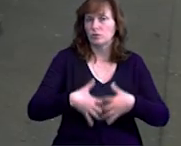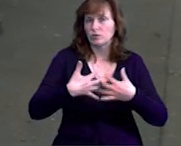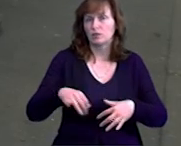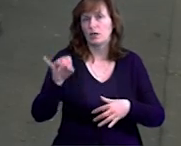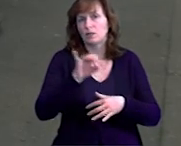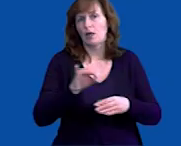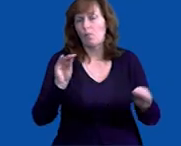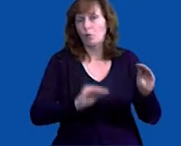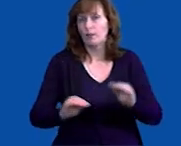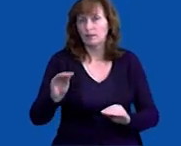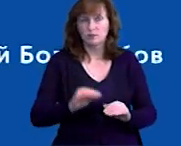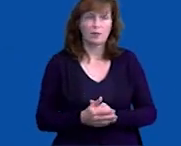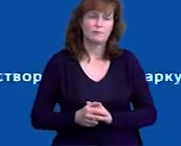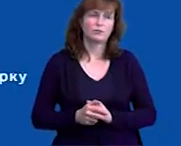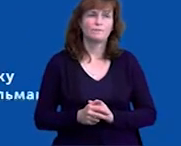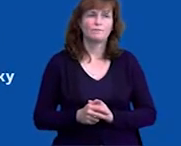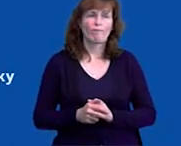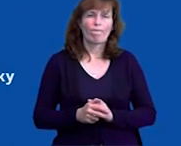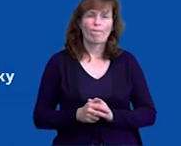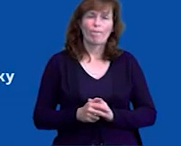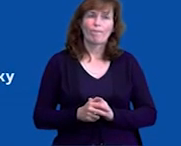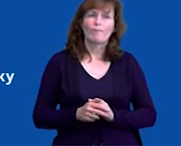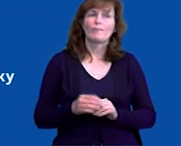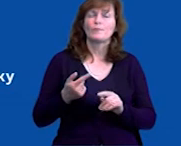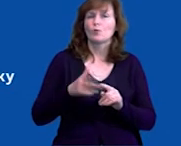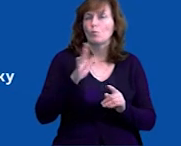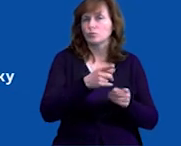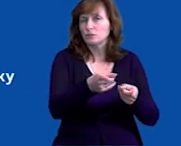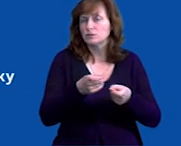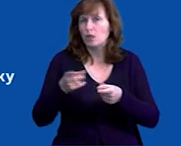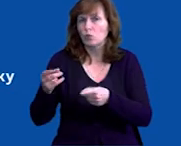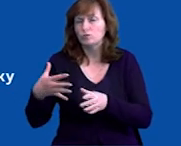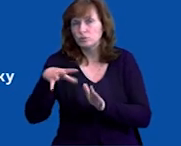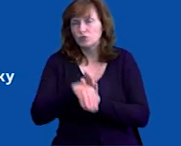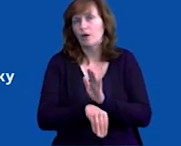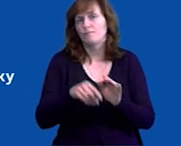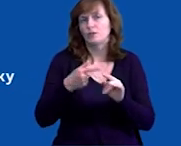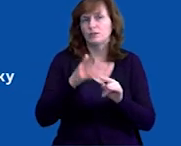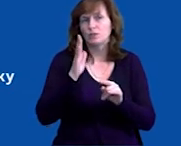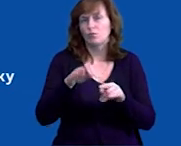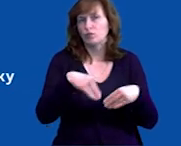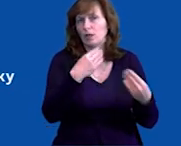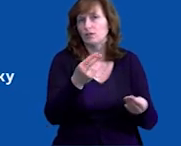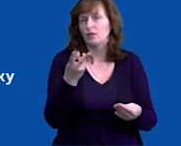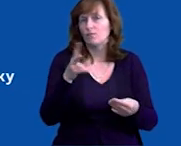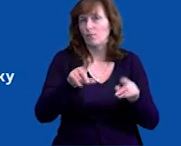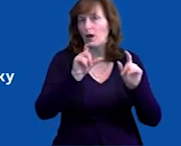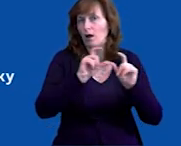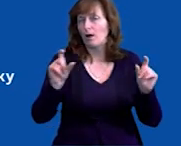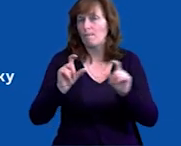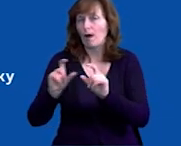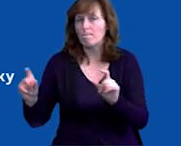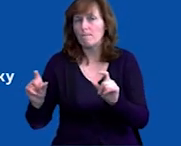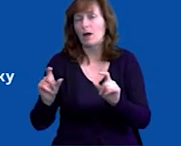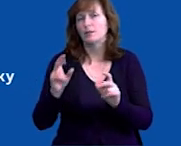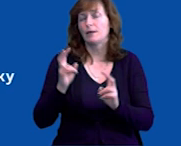і модернізацію. Головний інвестиційний портфель, який буде залучатися, буде наданий двома компаніями. Перша –